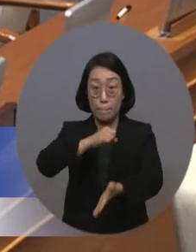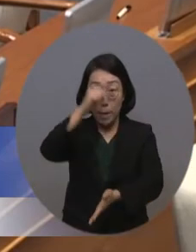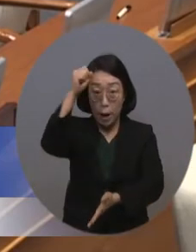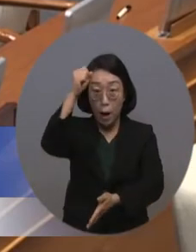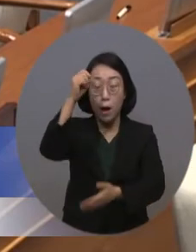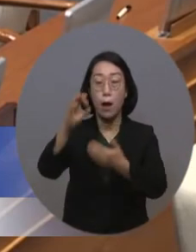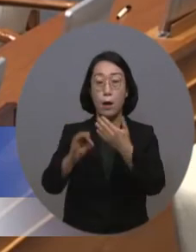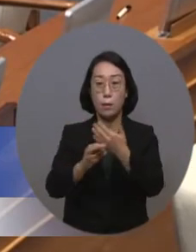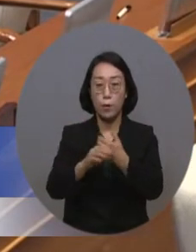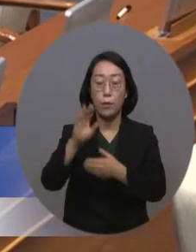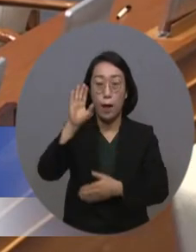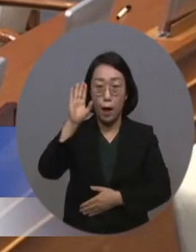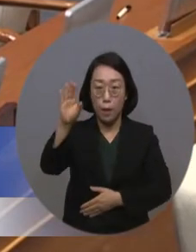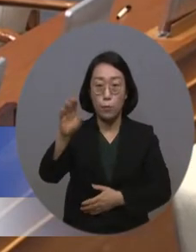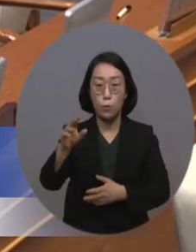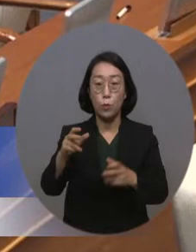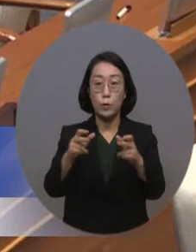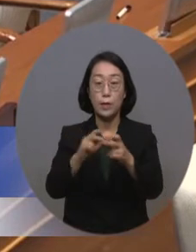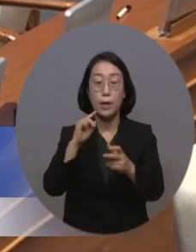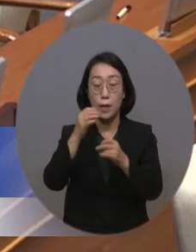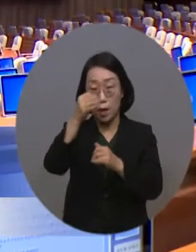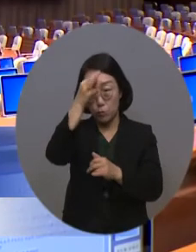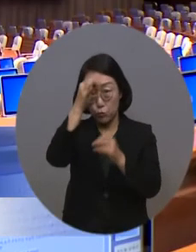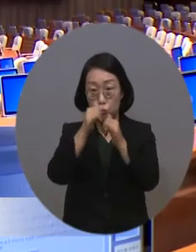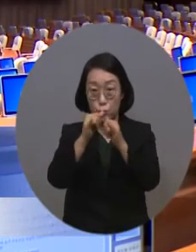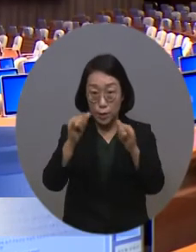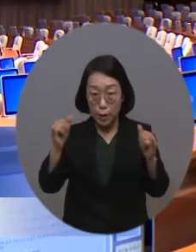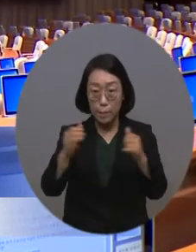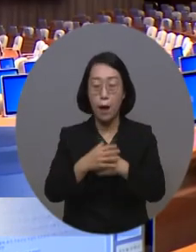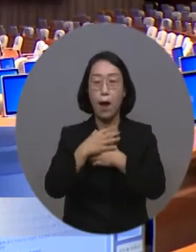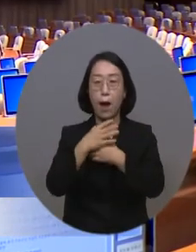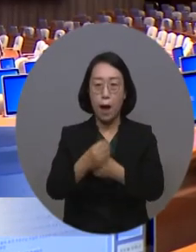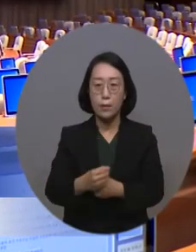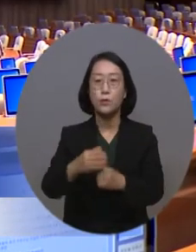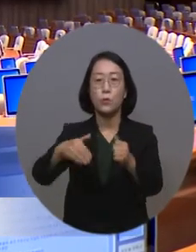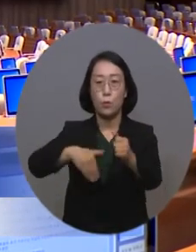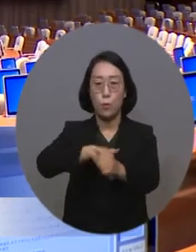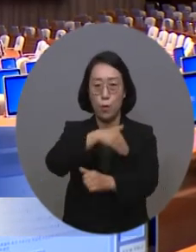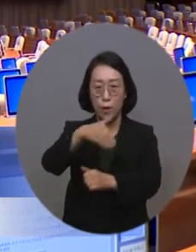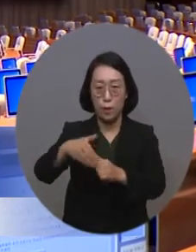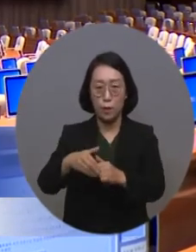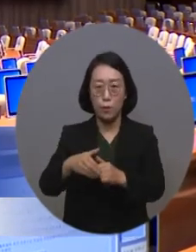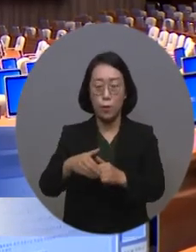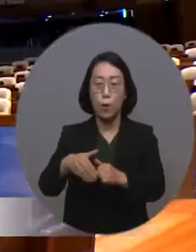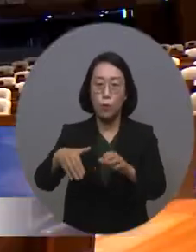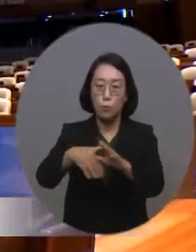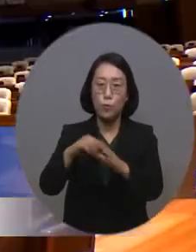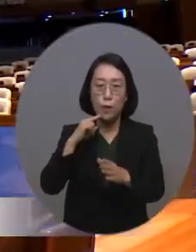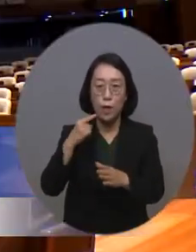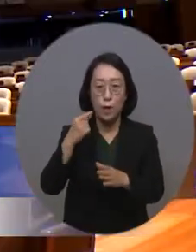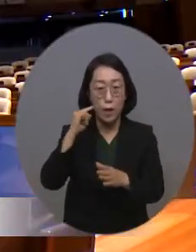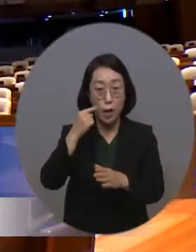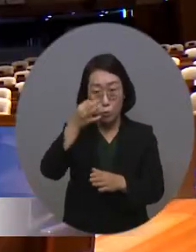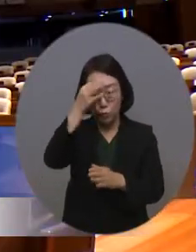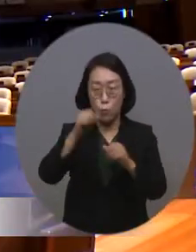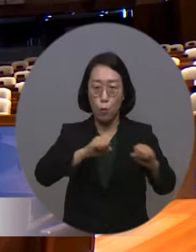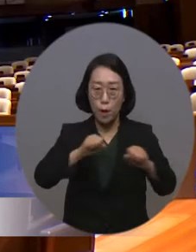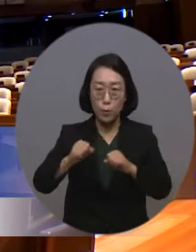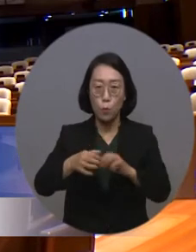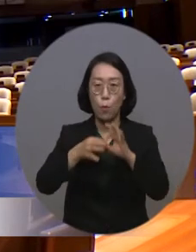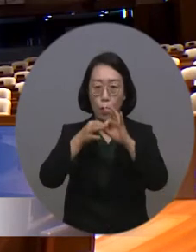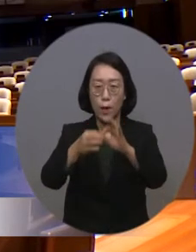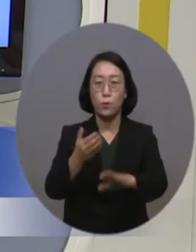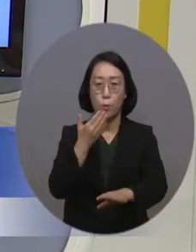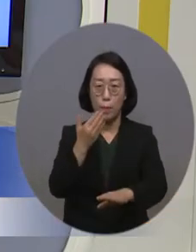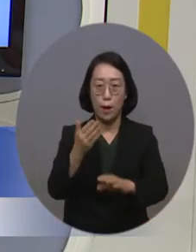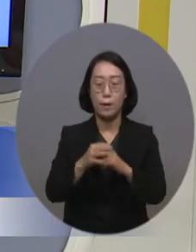통과된다면이 앞으로는 장애 예술인들이 보다 안정적인 환경에서 문화예술 활동을 지속해서 펼쳐 나갈 수 있을